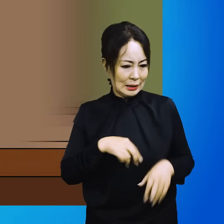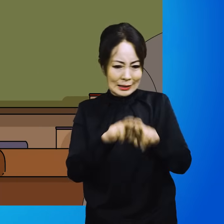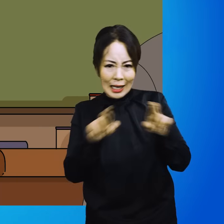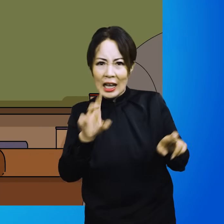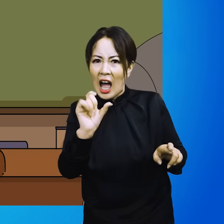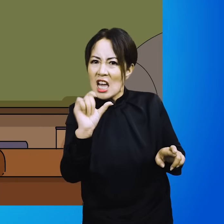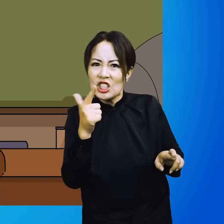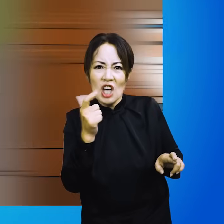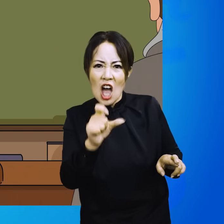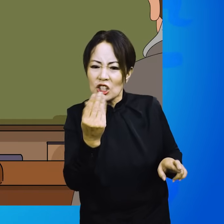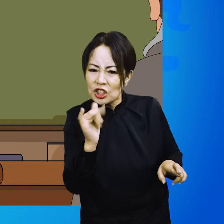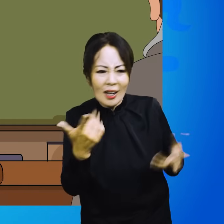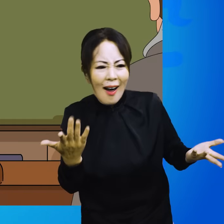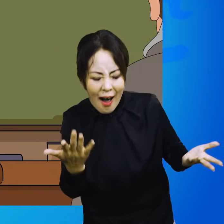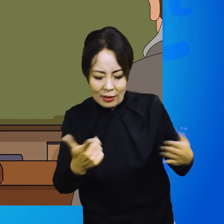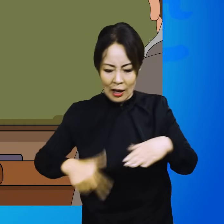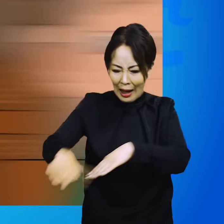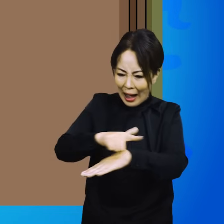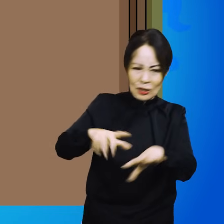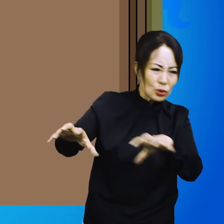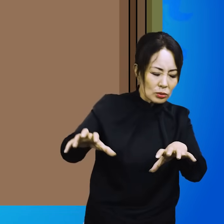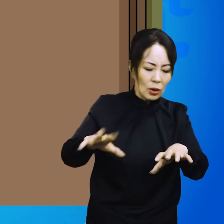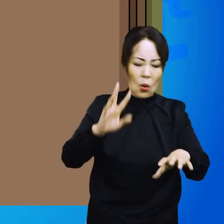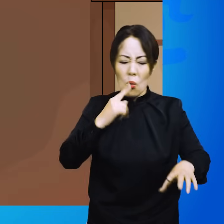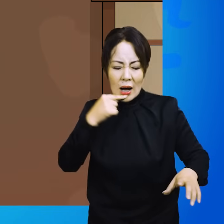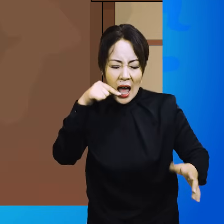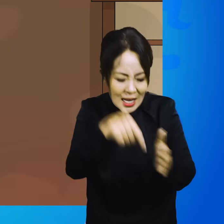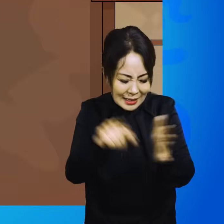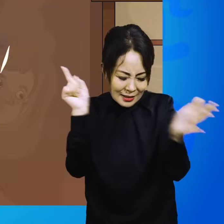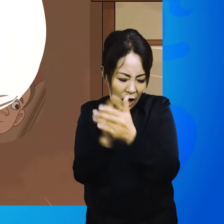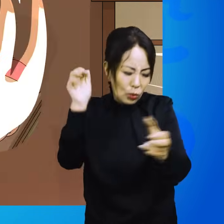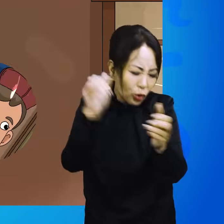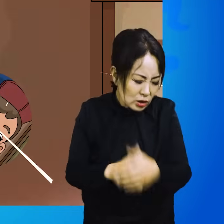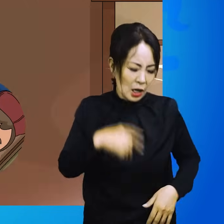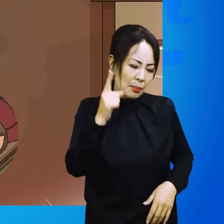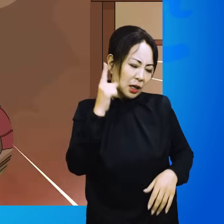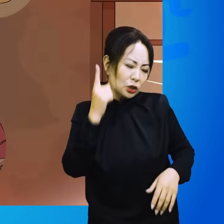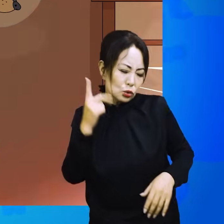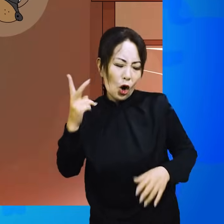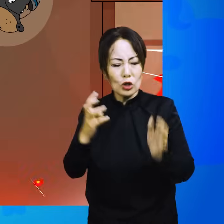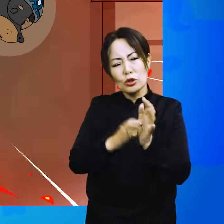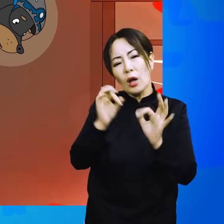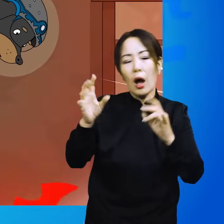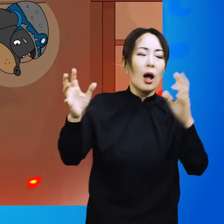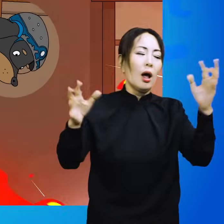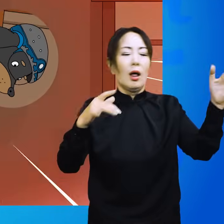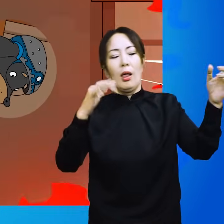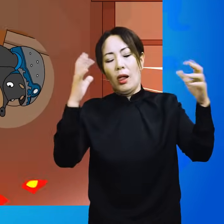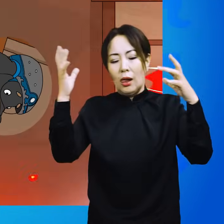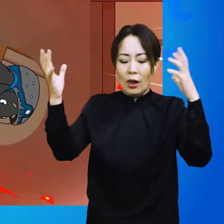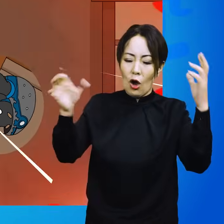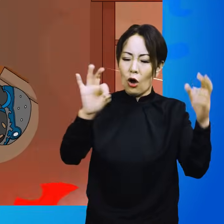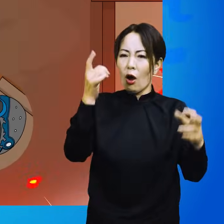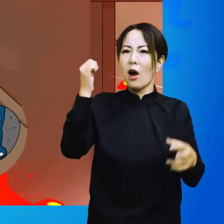болж химжээгээр хамгийн дээдх ихшгийн дүрмэн чулуун домгийн хүлэн амьдралын их дүрмэн хүндрэлт нам Монгол